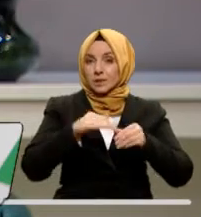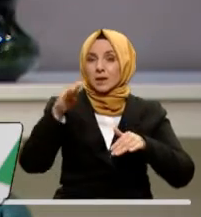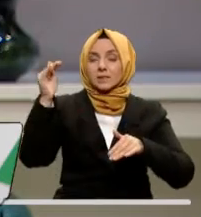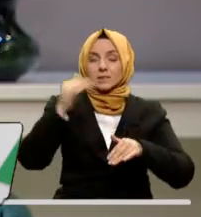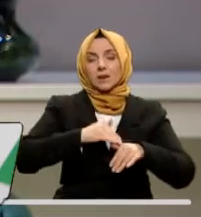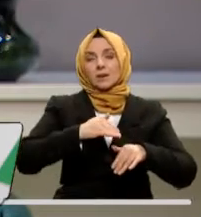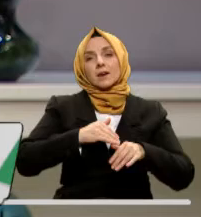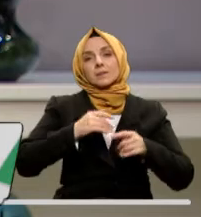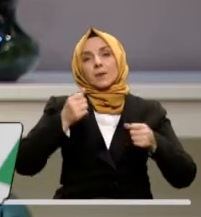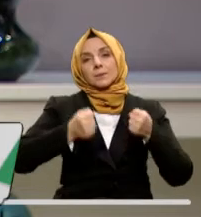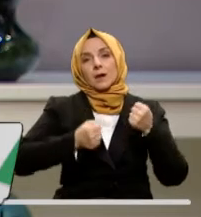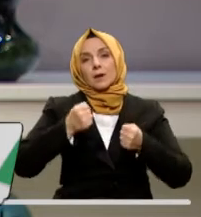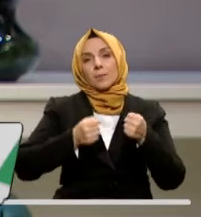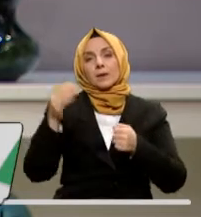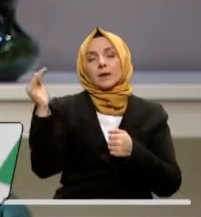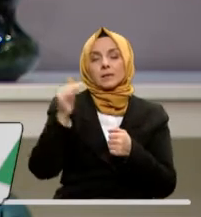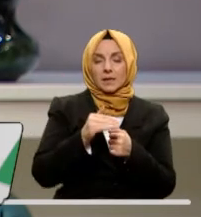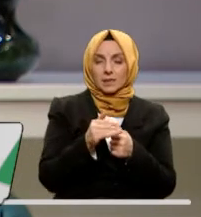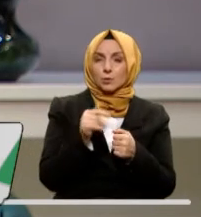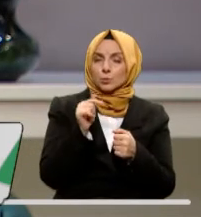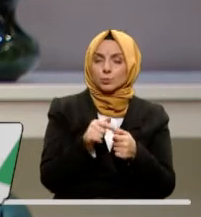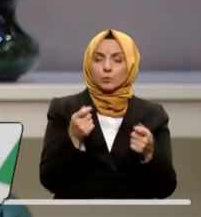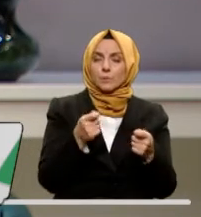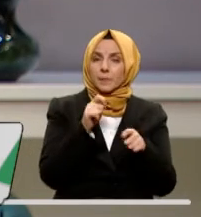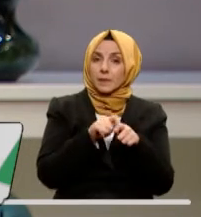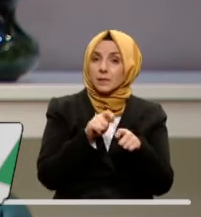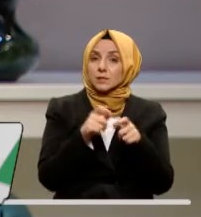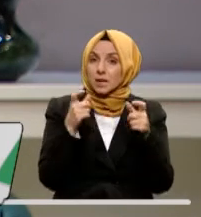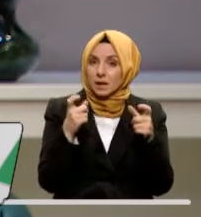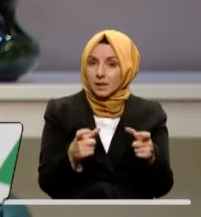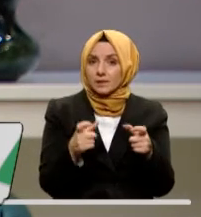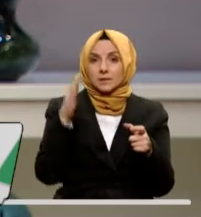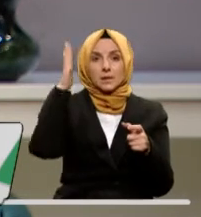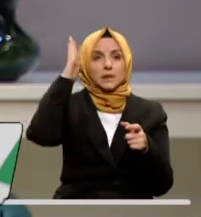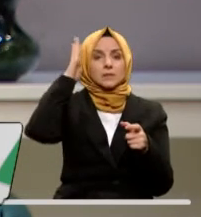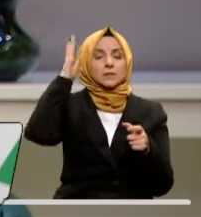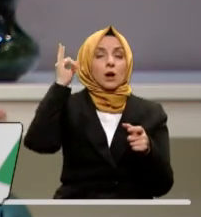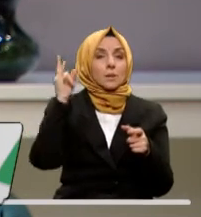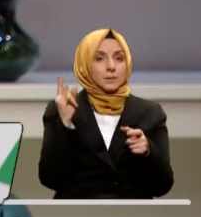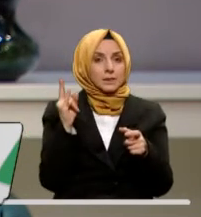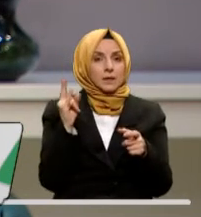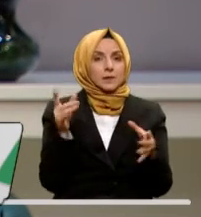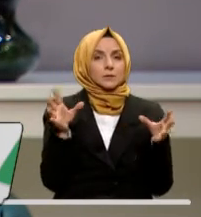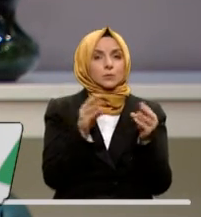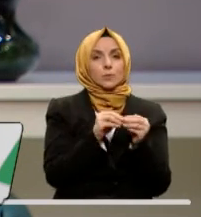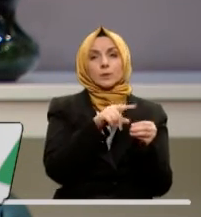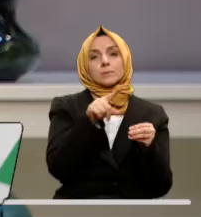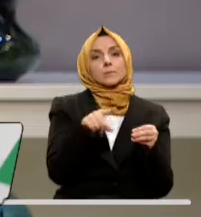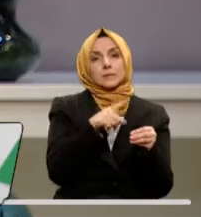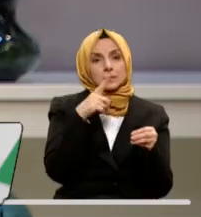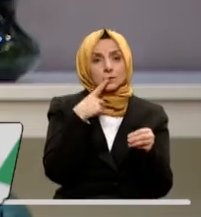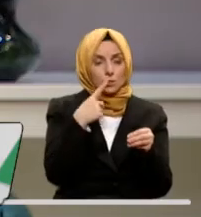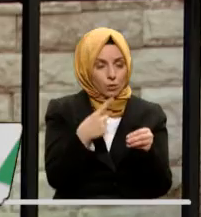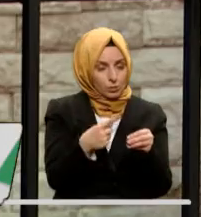bahsettiğiniz büyük Bu arada işyerlerinde Rüştü camide merkezinde camide toplanıp size bildiriyorlar tabii böyle